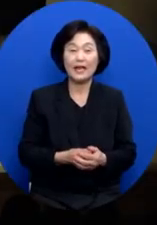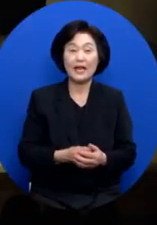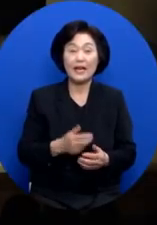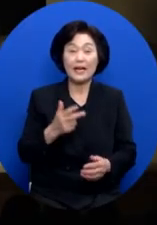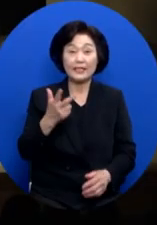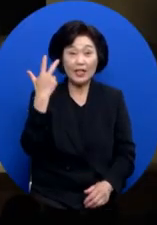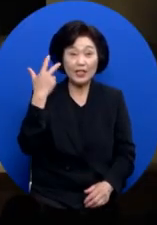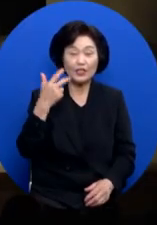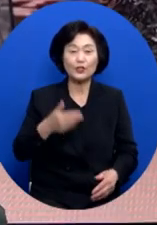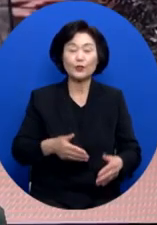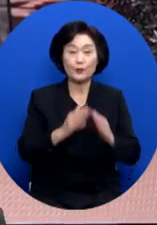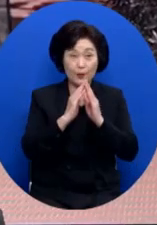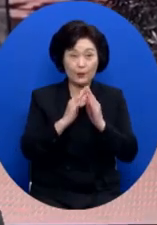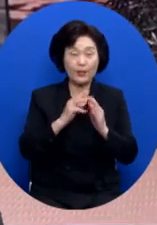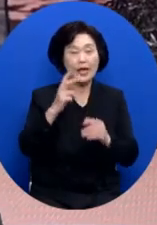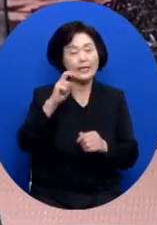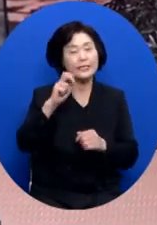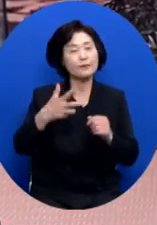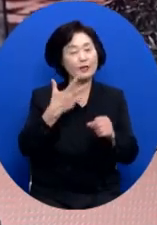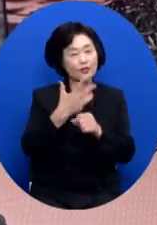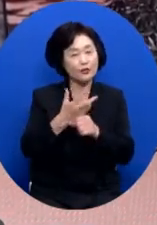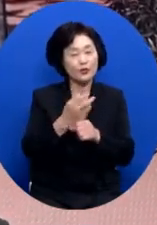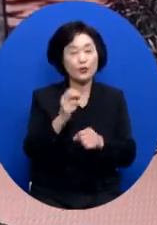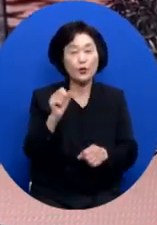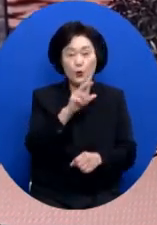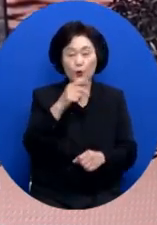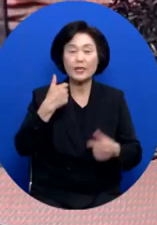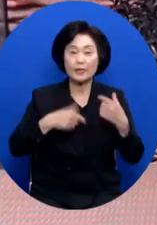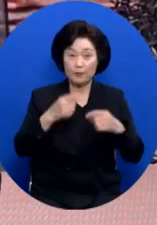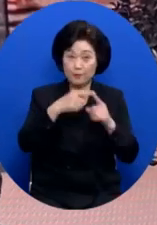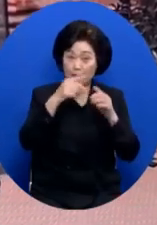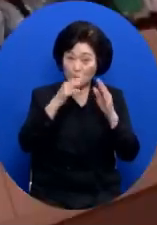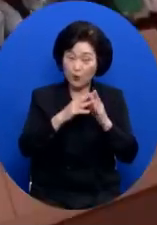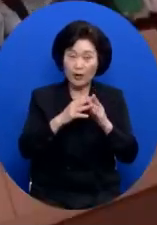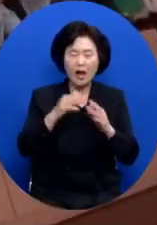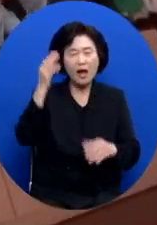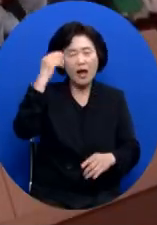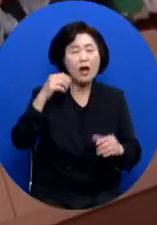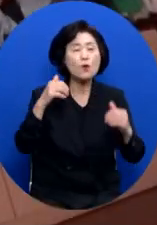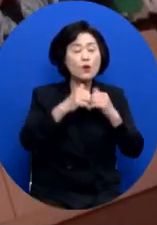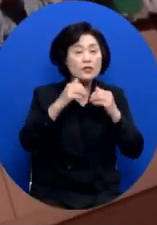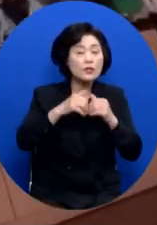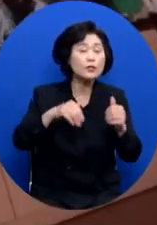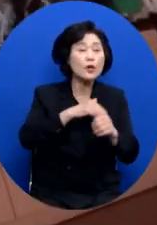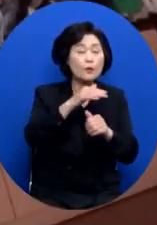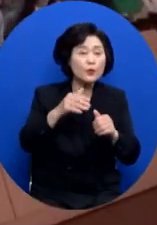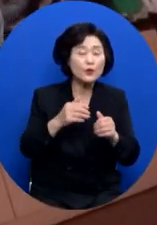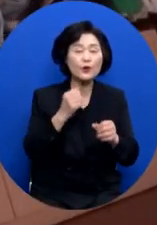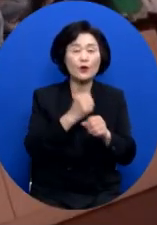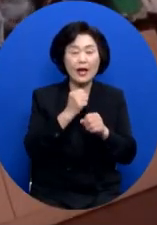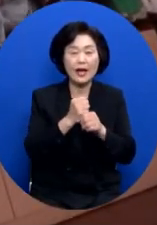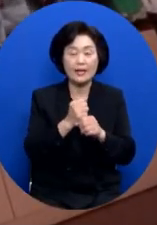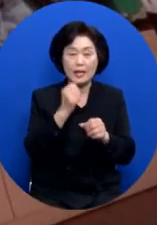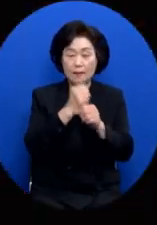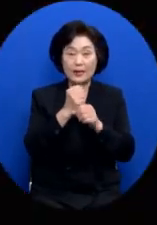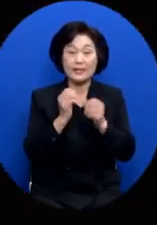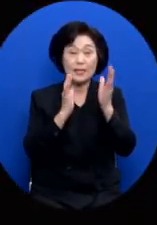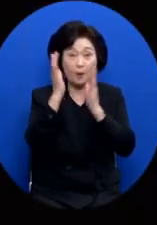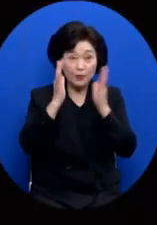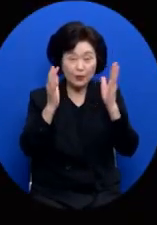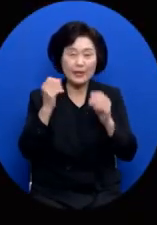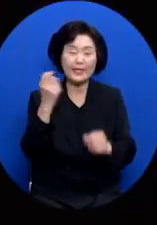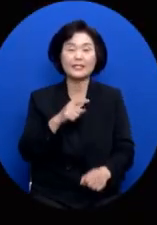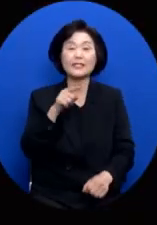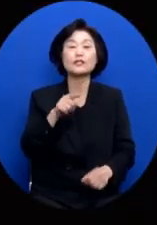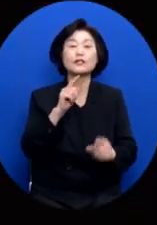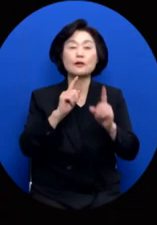지난주일 창립 28주년을 맞은 용인 기쁨의 교회가 한국전쟁을 배경으로 한 창작 뮤지컬 다시 그 말씀을